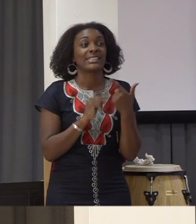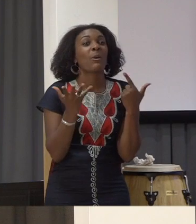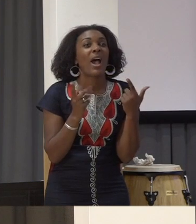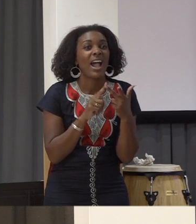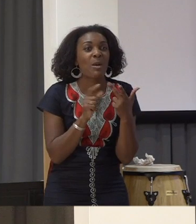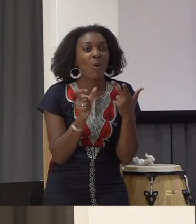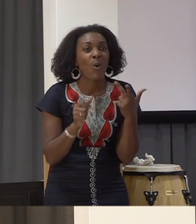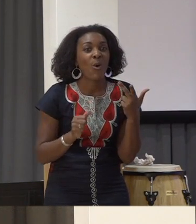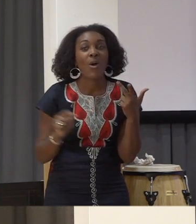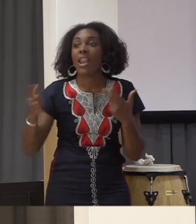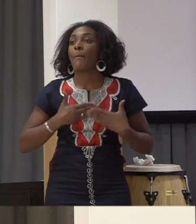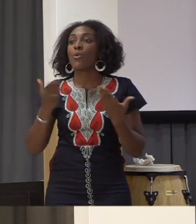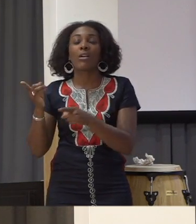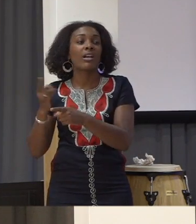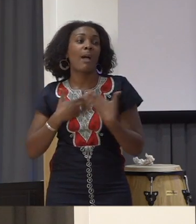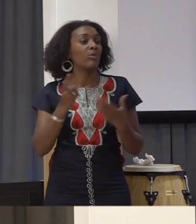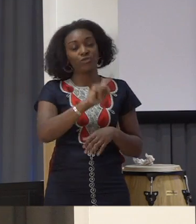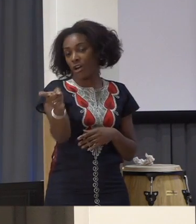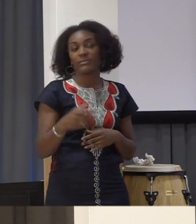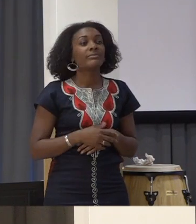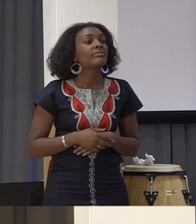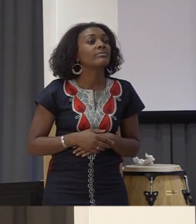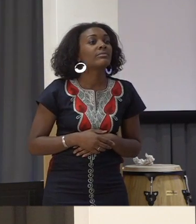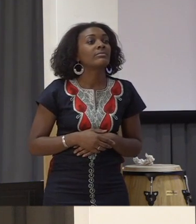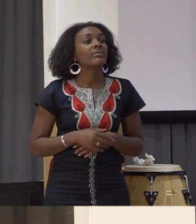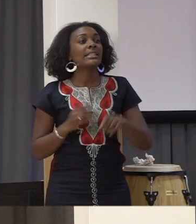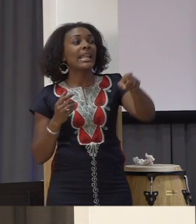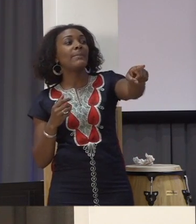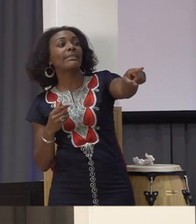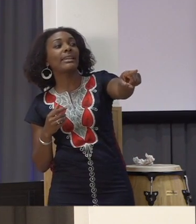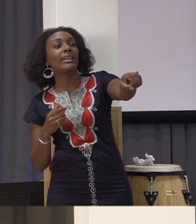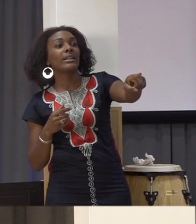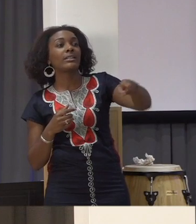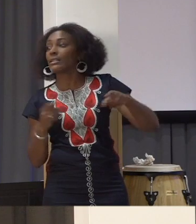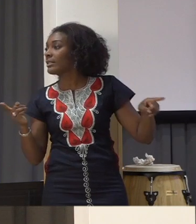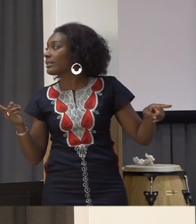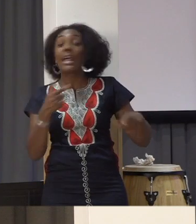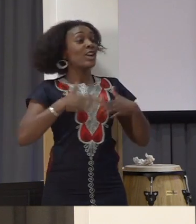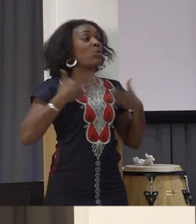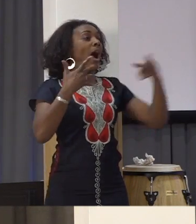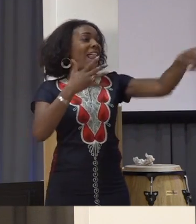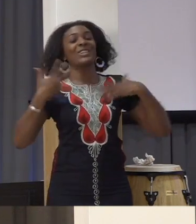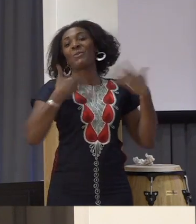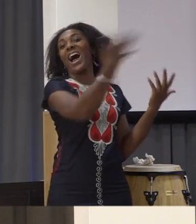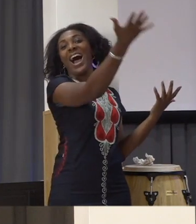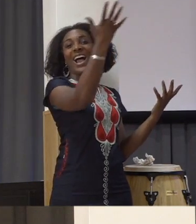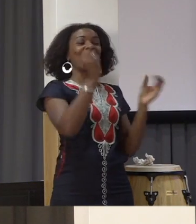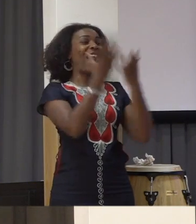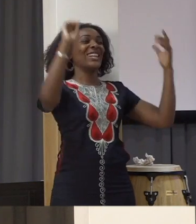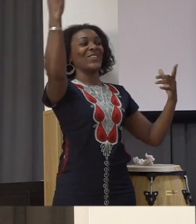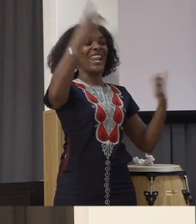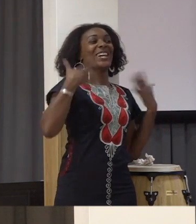trouvé ? C'est pas l'amour, c'est pas la paix. Amen, c'est la joie. Gloire à Dieu.